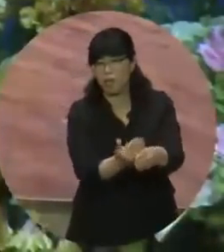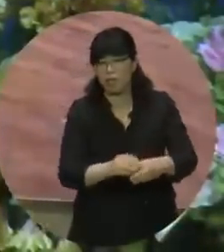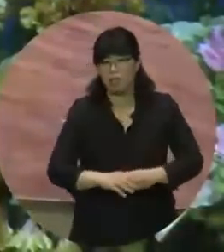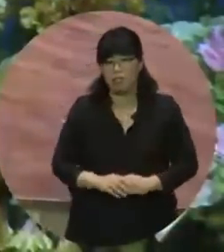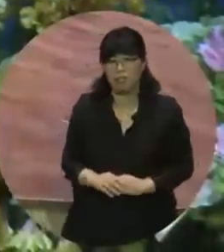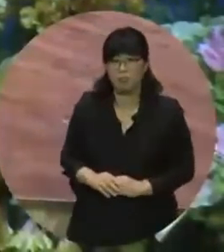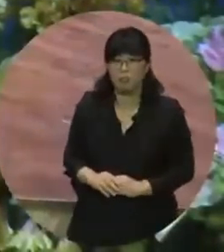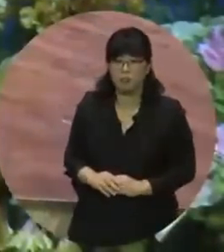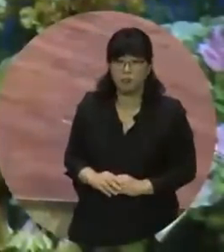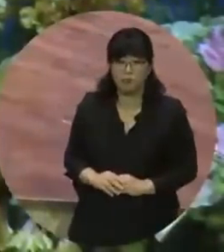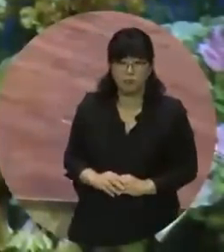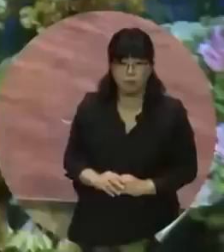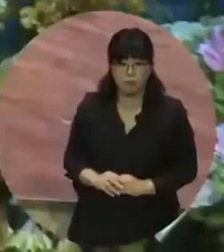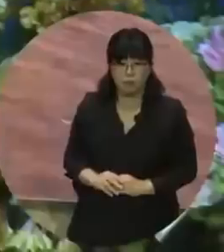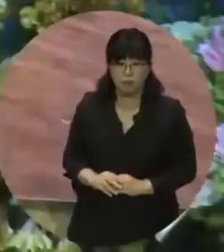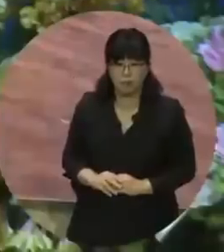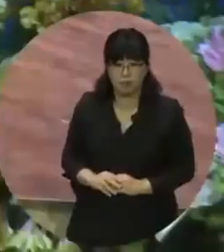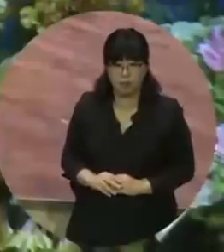생이별이에요.